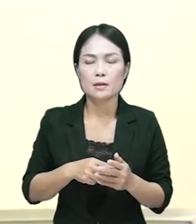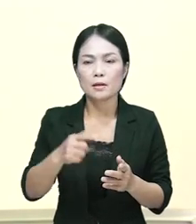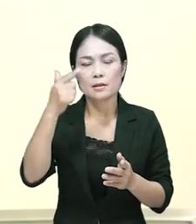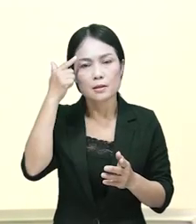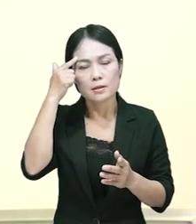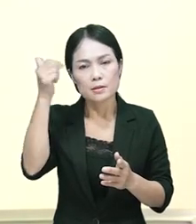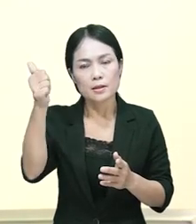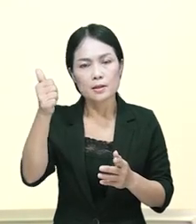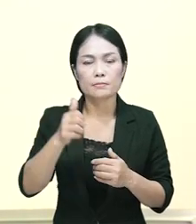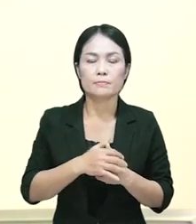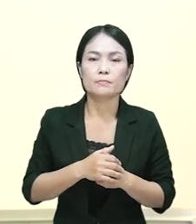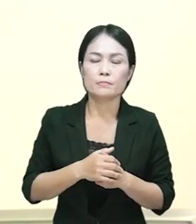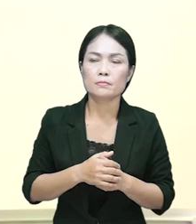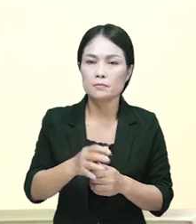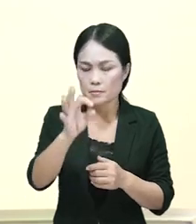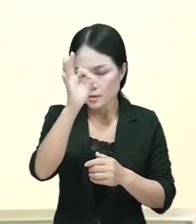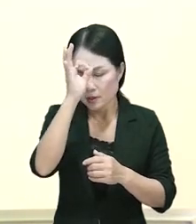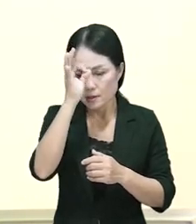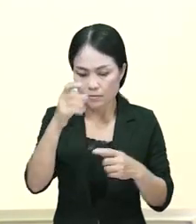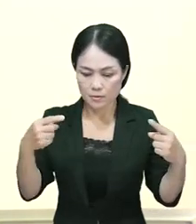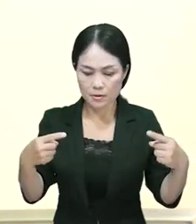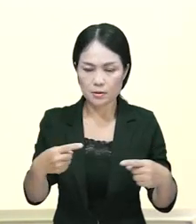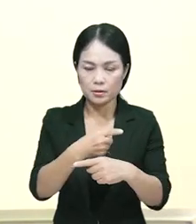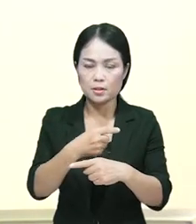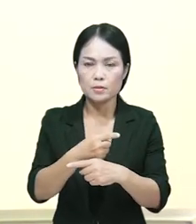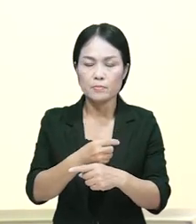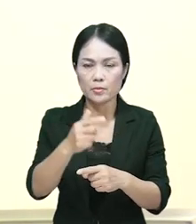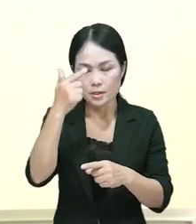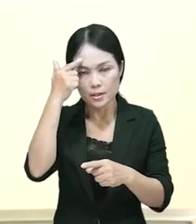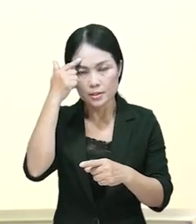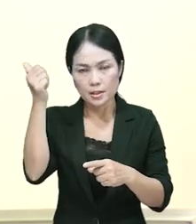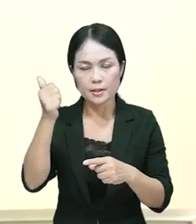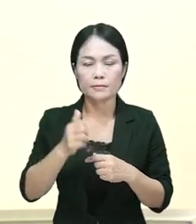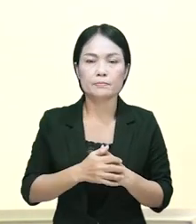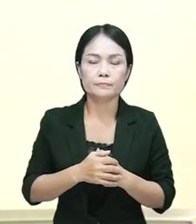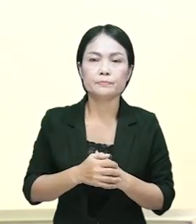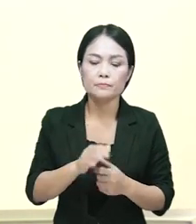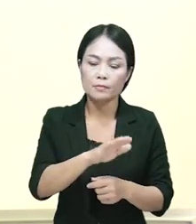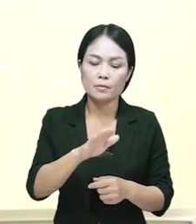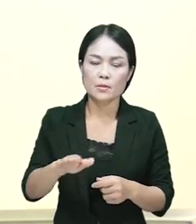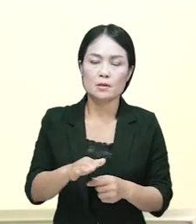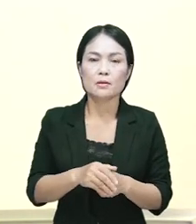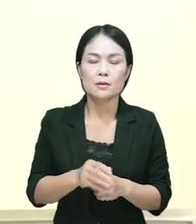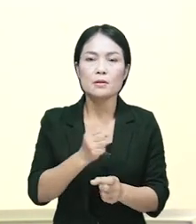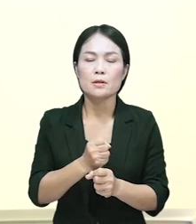ឆ្លាតណាកូនណាល្ងងផ្ទុយជាមួយនឹងឆ្លាតចាអញ្ចឹងកូនទាំងអស់គ្នាមិនគួរណាធ្វើខ្លួនជាក្មេងល្ង